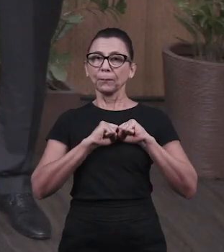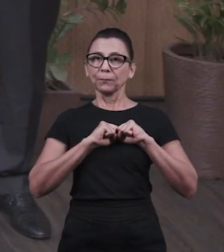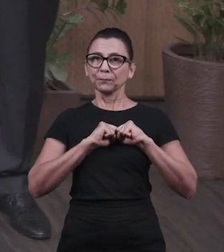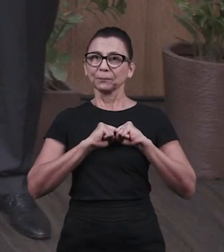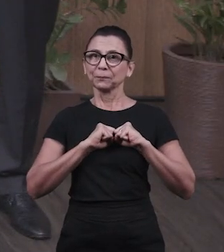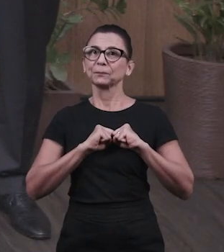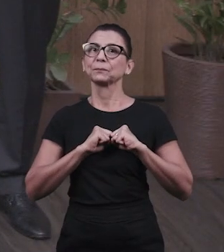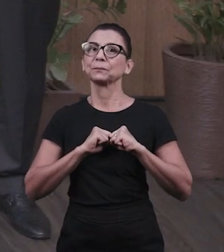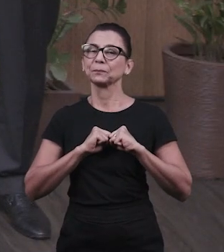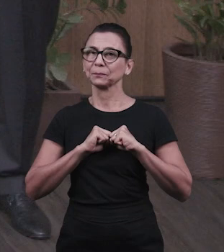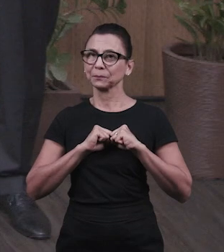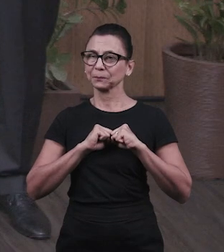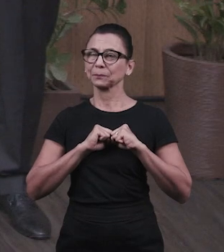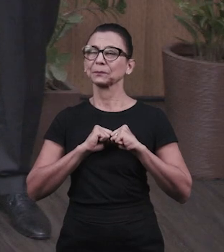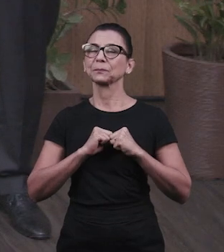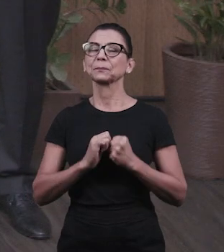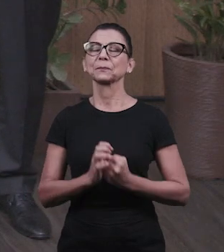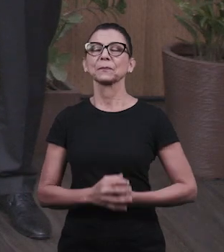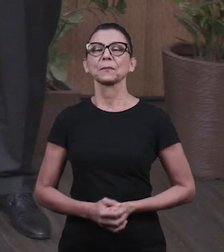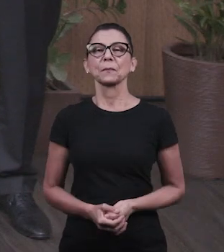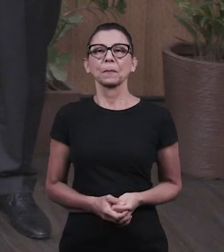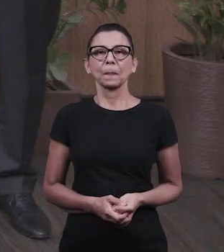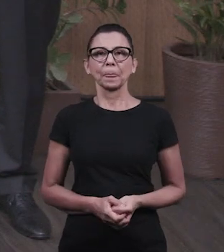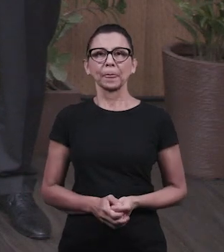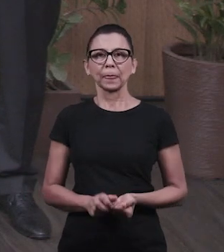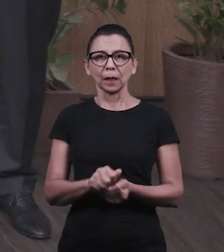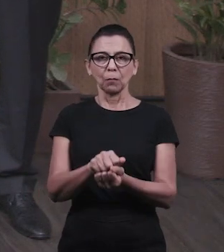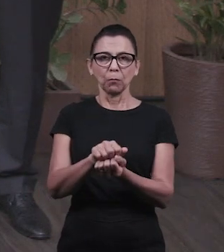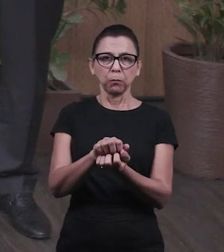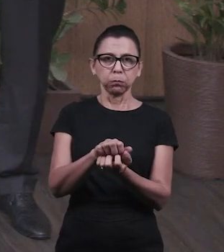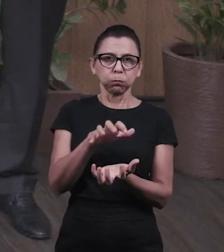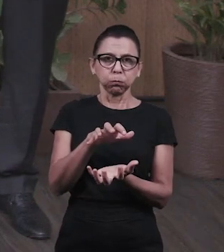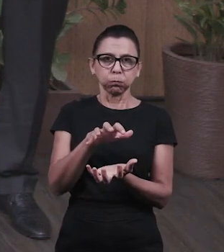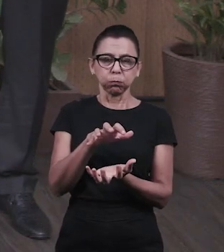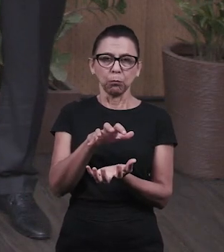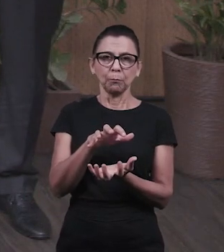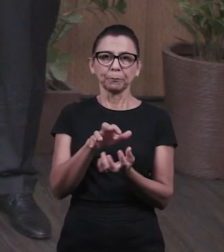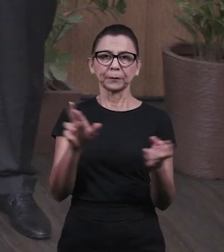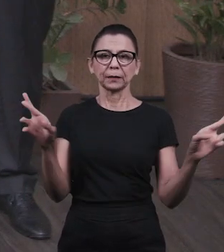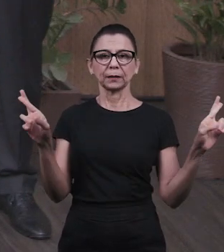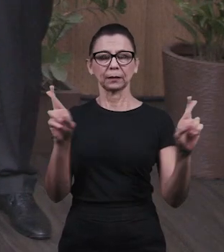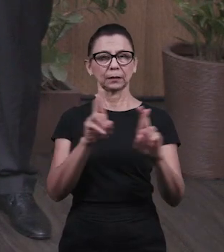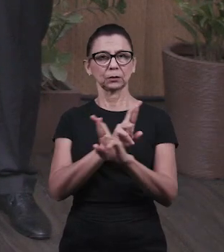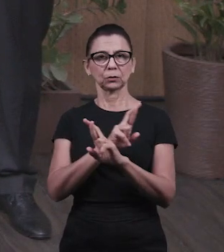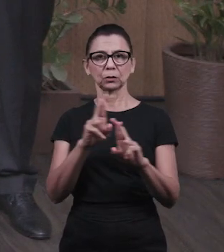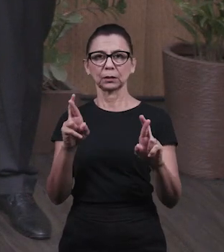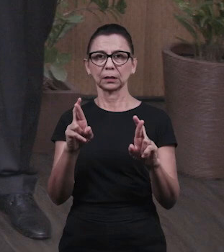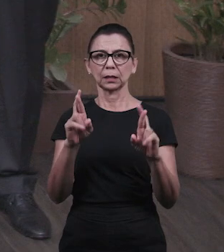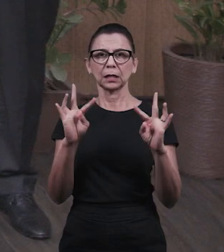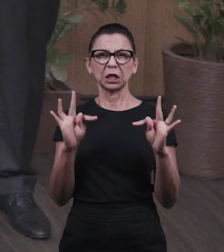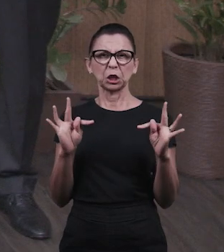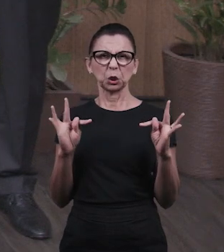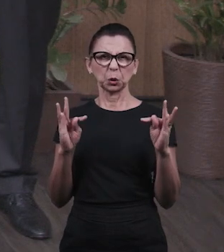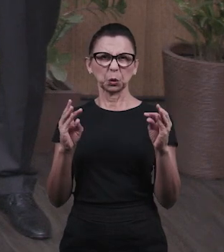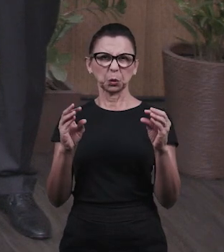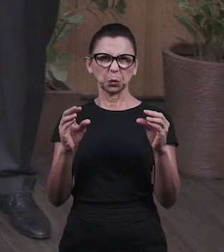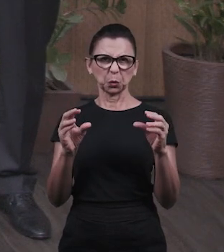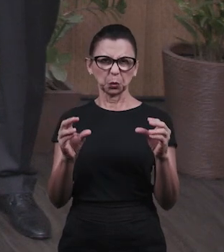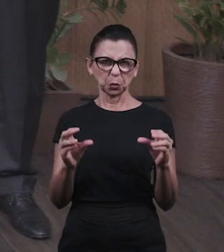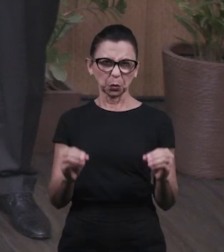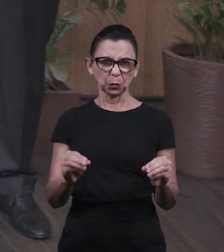Закваска. Закваска говорит о всяком действии с духов